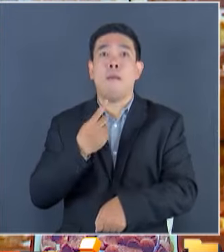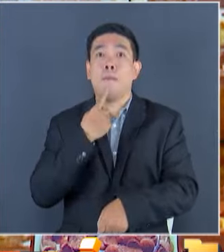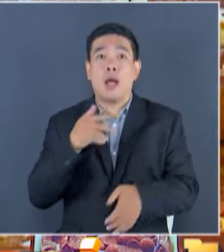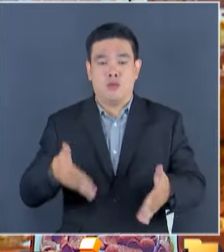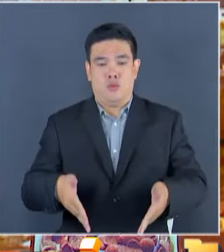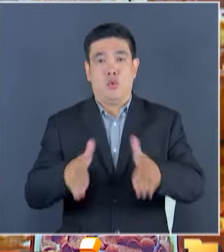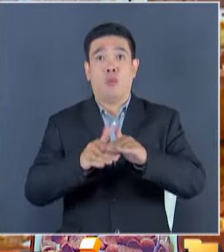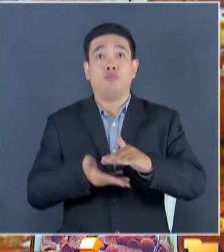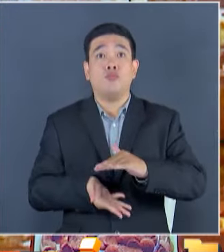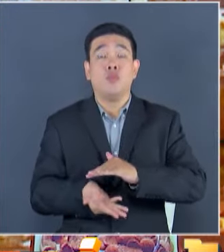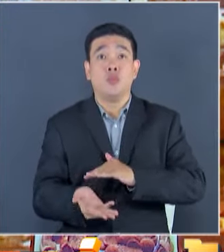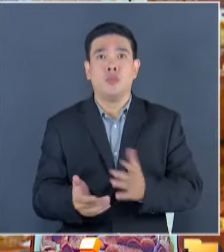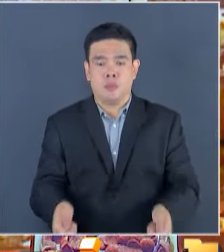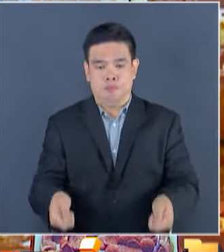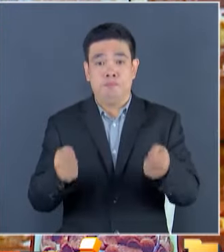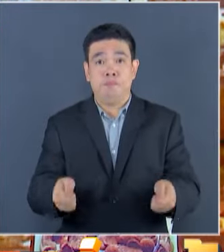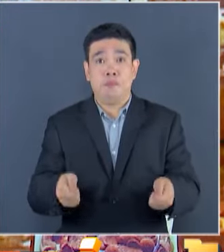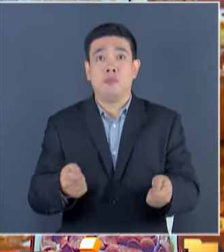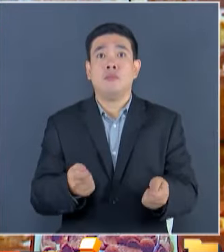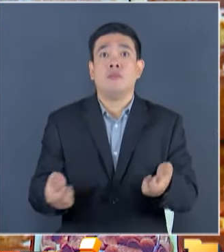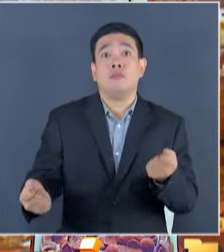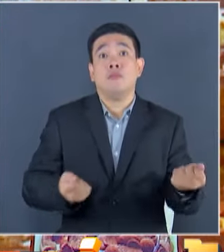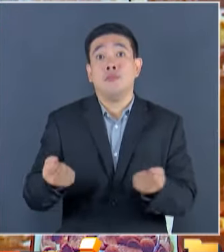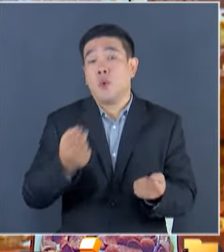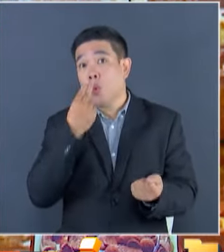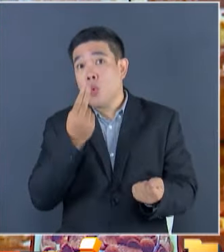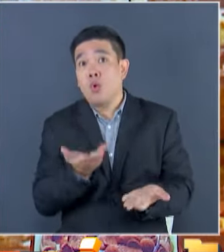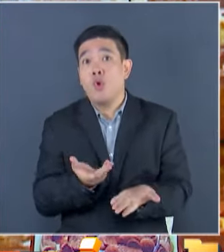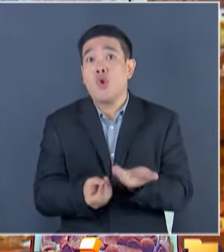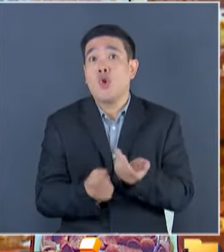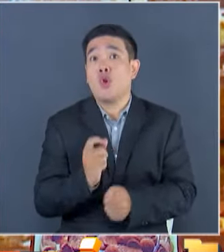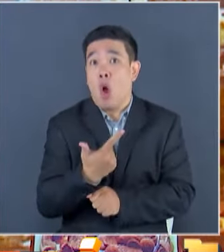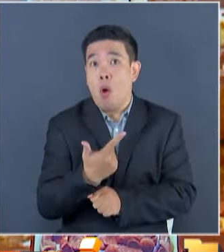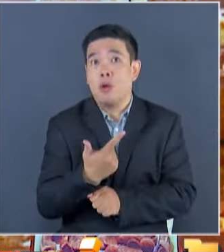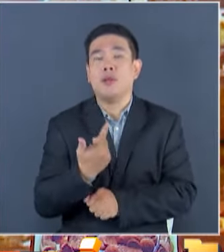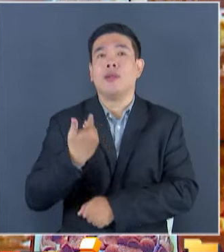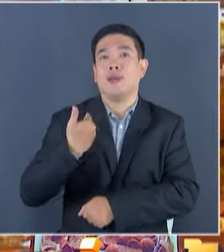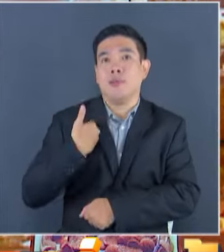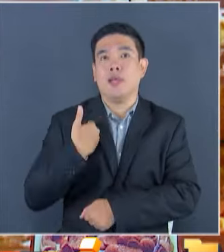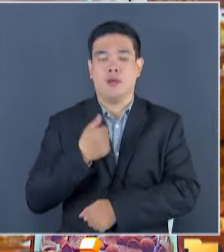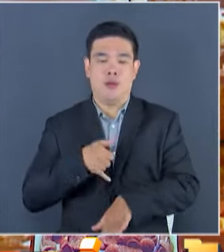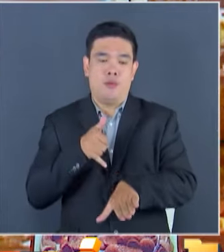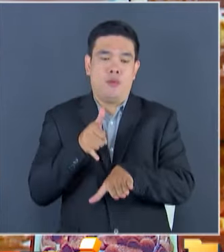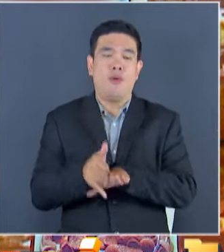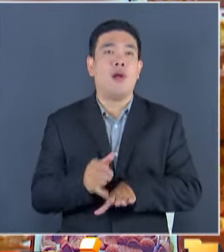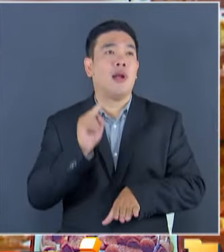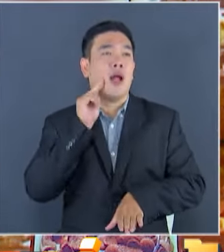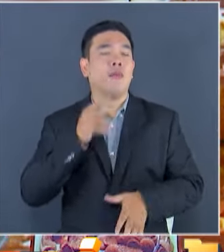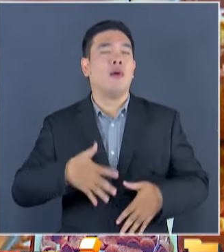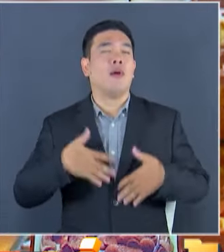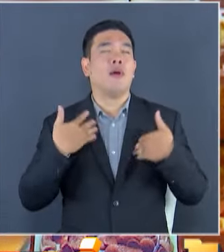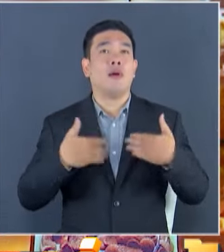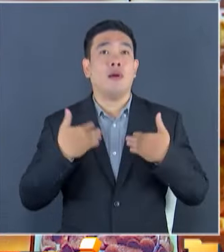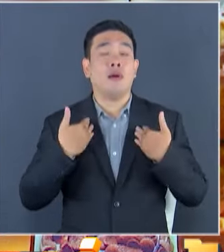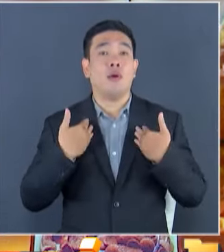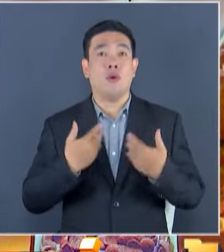มฮะซึ่งหลายคนบอกเลยฮะนอกจากที่จะร่อนแล้วเผื่อได้ทองหลายคนบอกเลยก็ได้แช่น้ำคลายร้อนที่สำคัญพอได้ทองมาแล้วปรากฏ